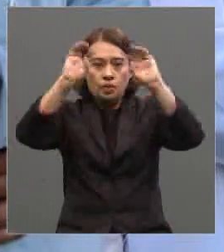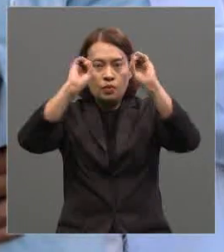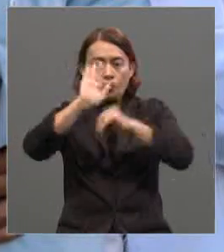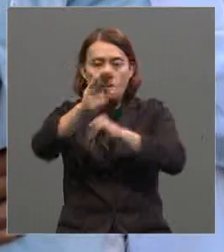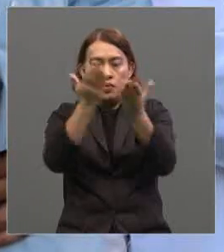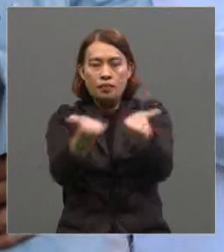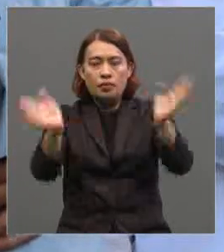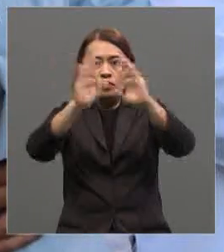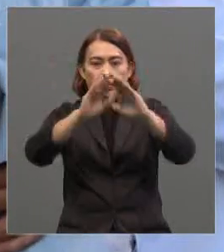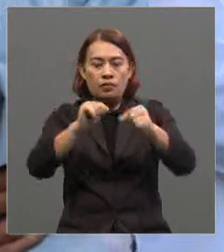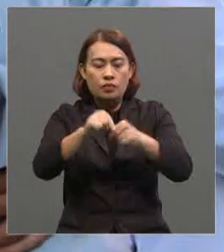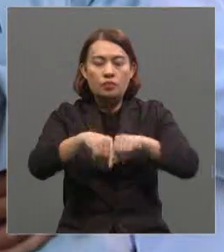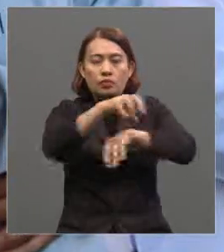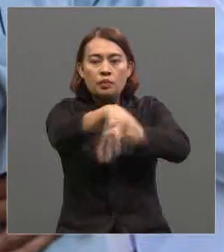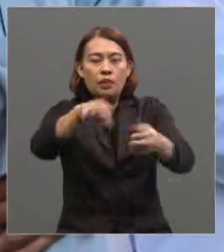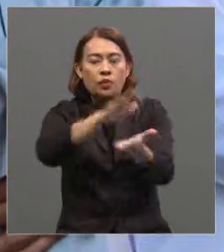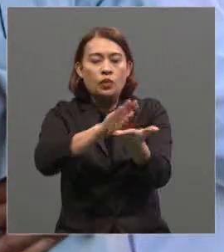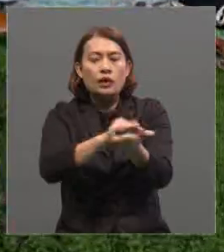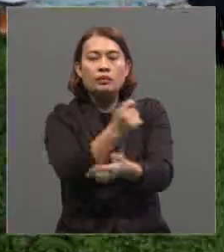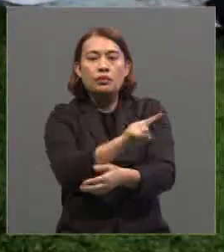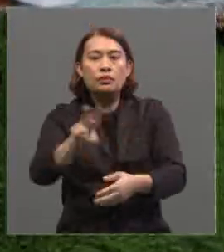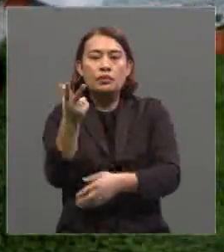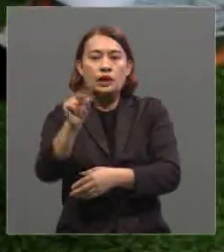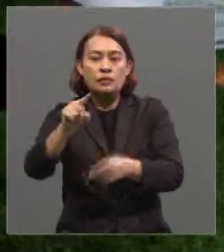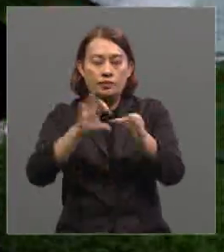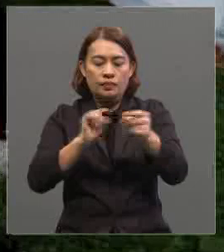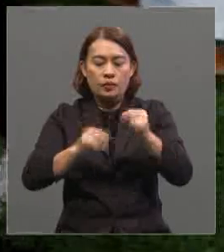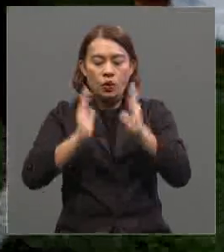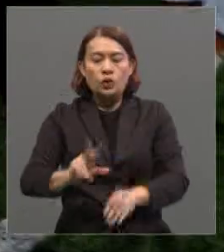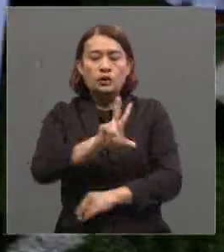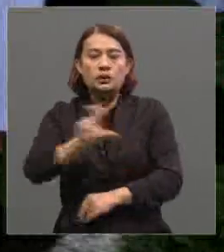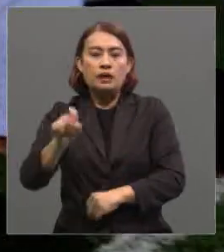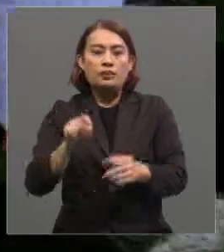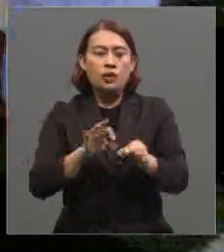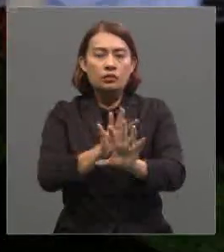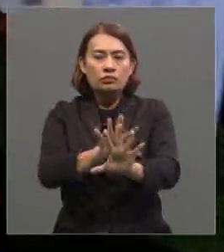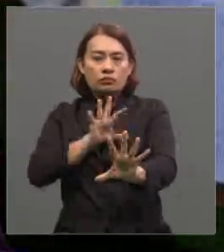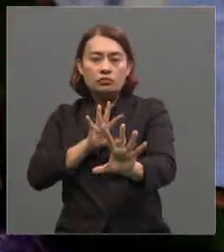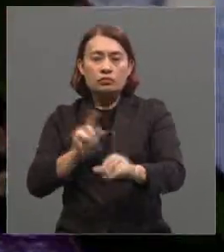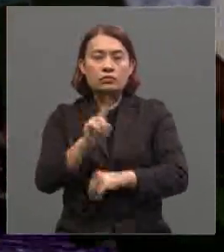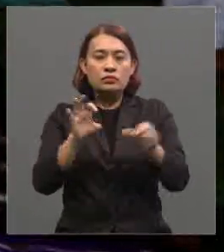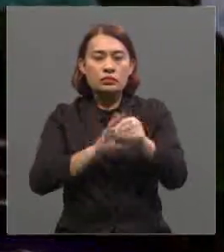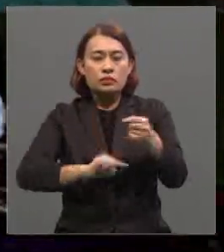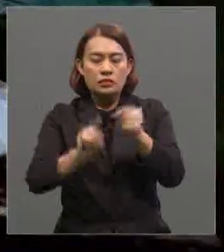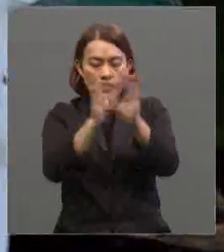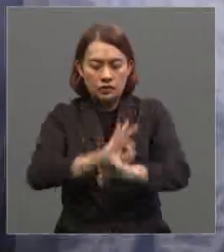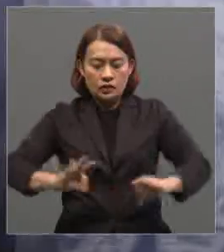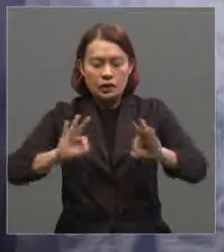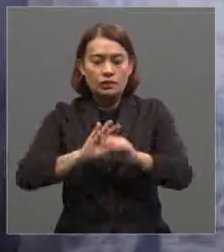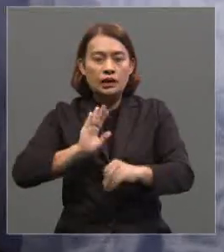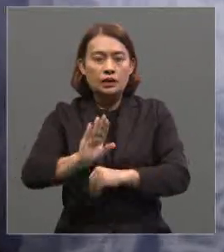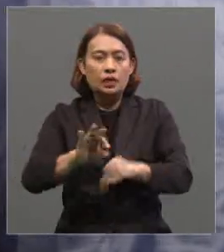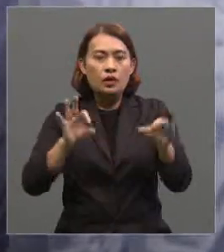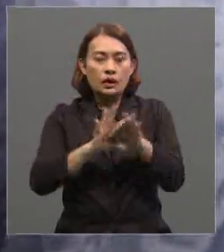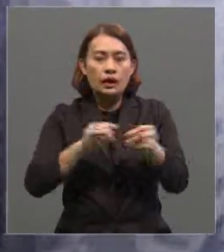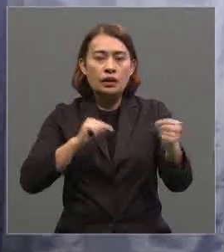ฟิซนะจำนวน30ปอเนาะได้นำนักเรียนกว่า300คนรวมตัวกันจัดกิจกรรมมหกรรมฮาฟิซสัมพันธ์เพื่อที่